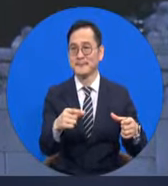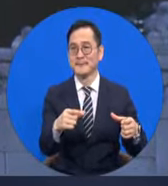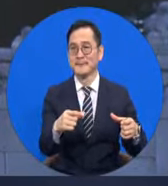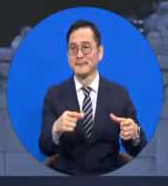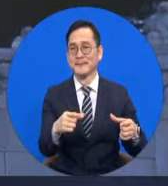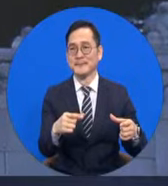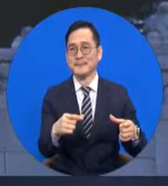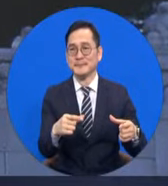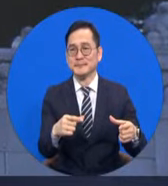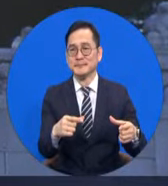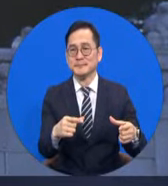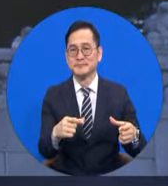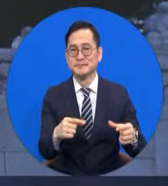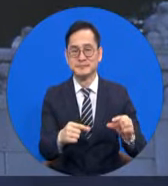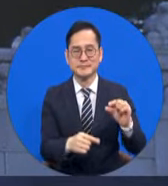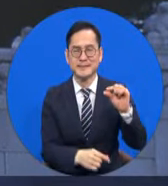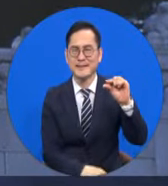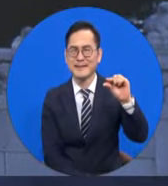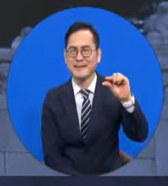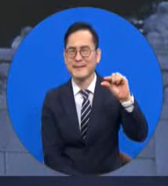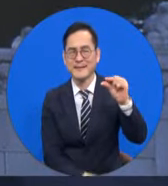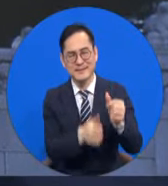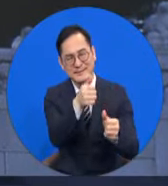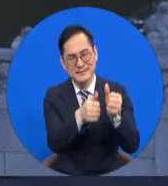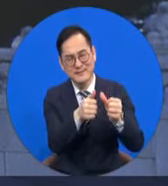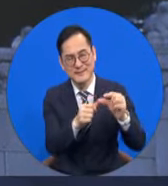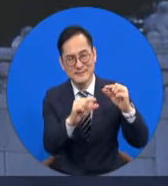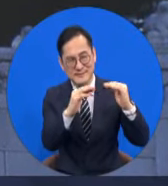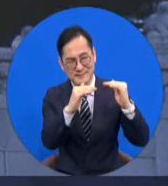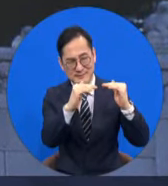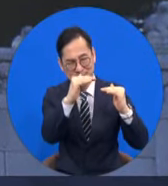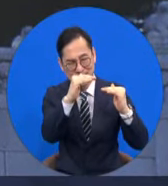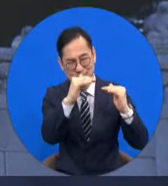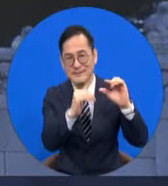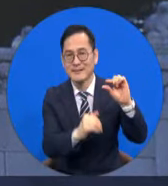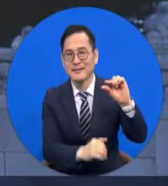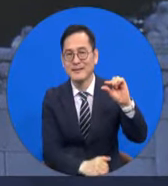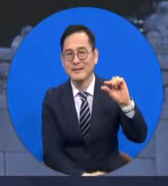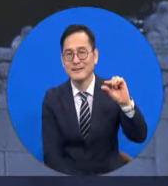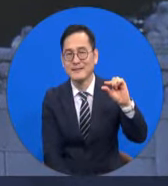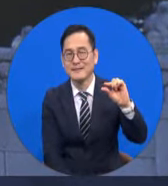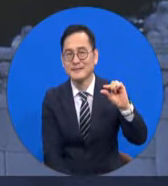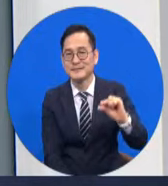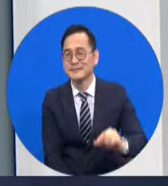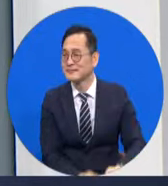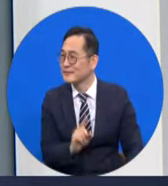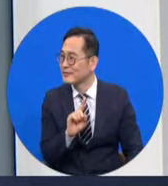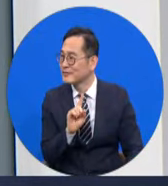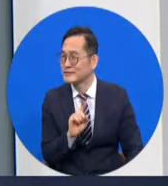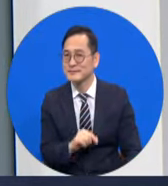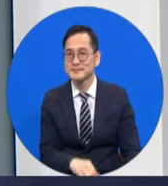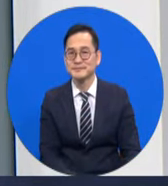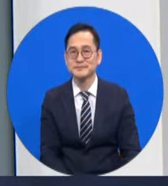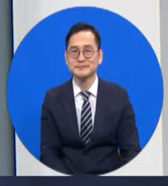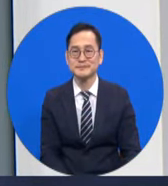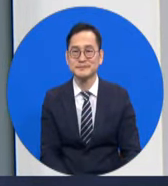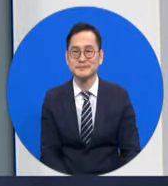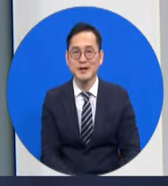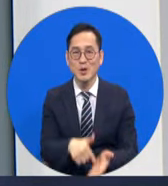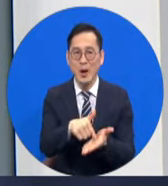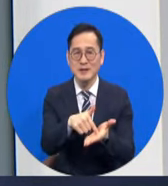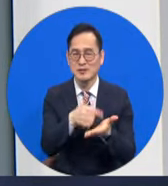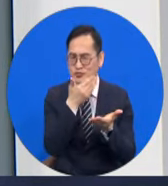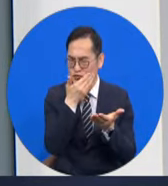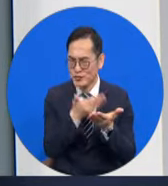굉장히 굉장히 소수점 차이였어요. 네네. 그런데 이제 광진이 왜 중요하냐면 네. 지금 그 이번 총선